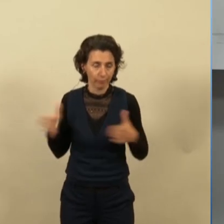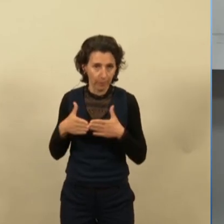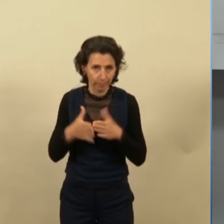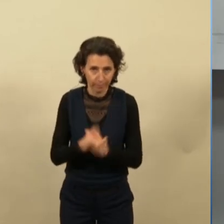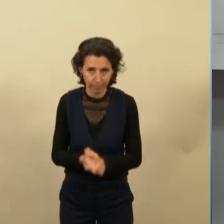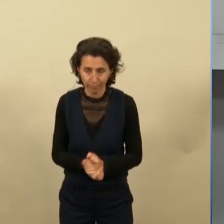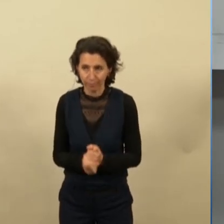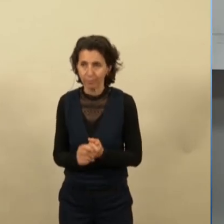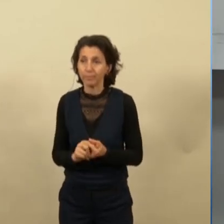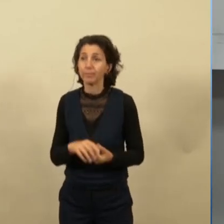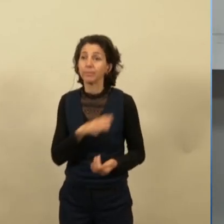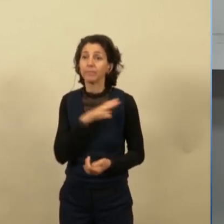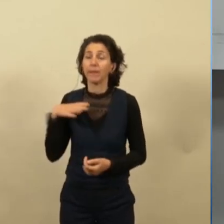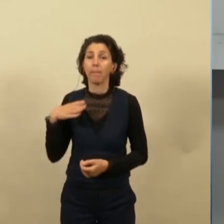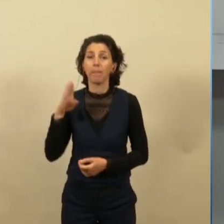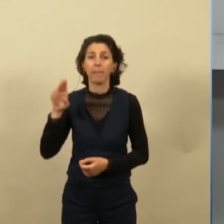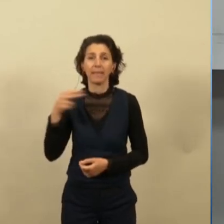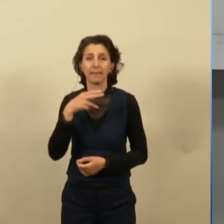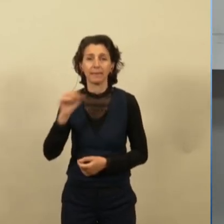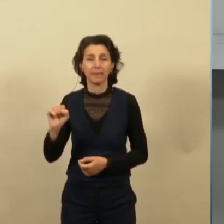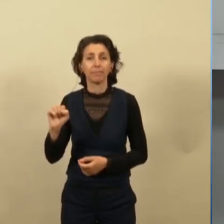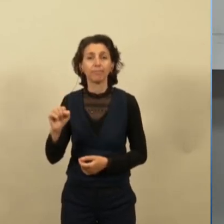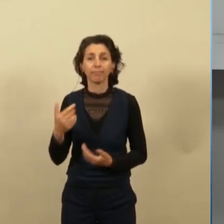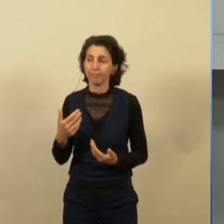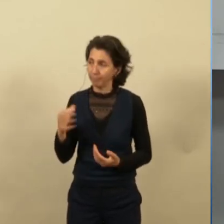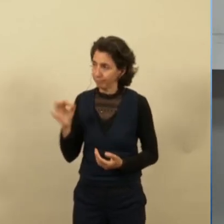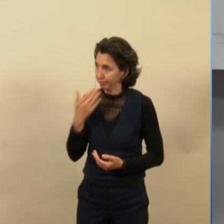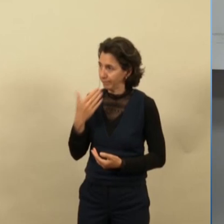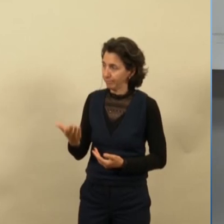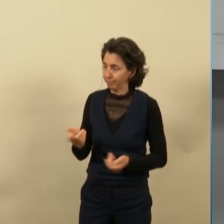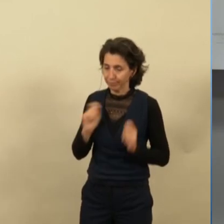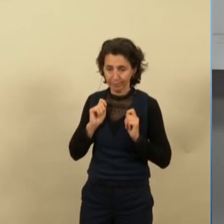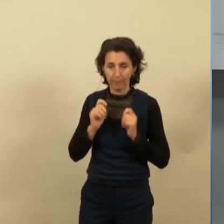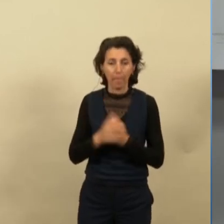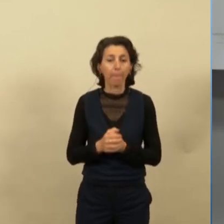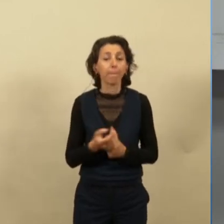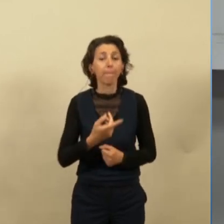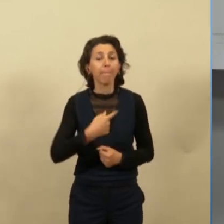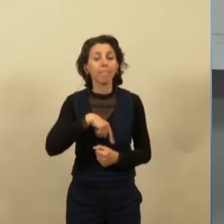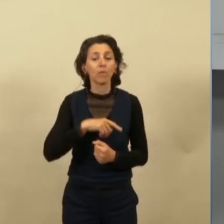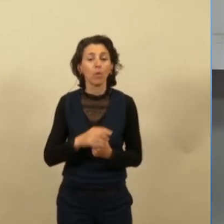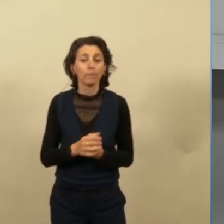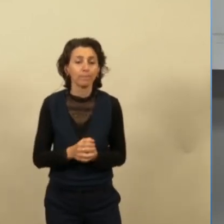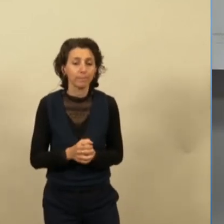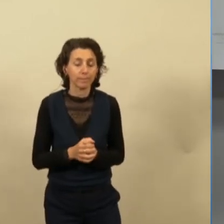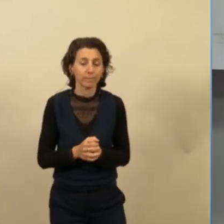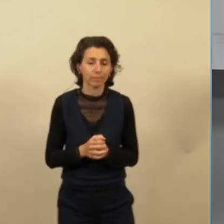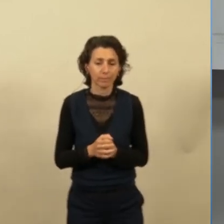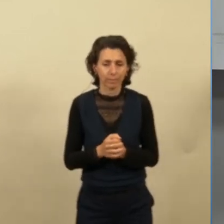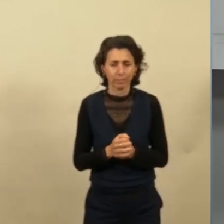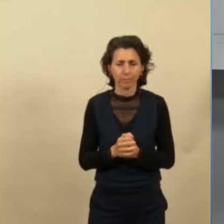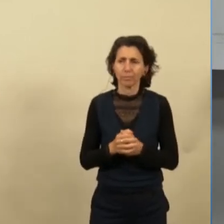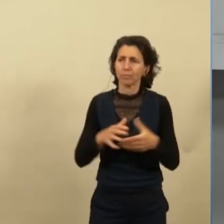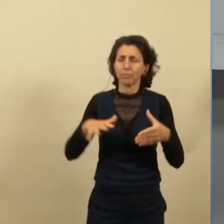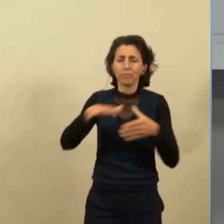madame Vince vous avez la parole oui merci donc nous nous adressons un vœu à la Chambre régionale des comptes